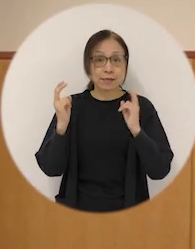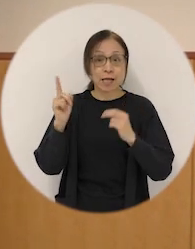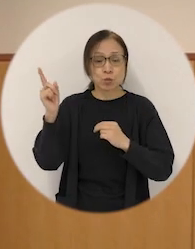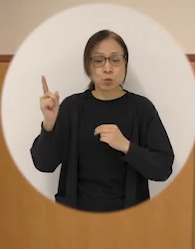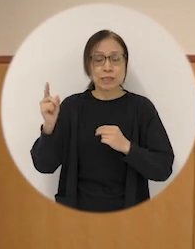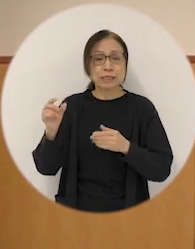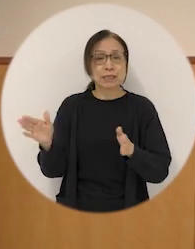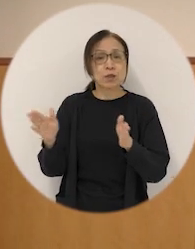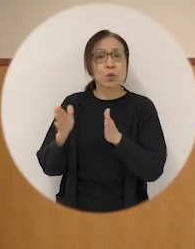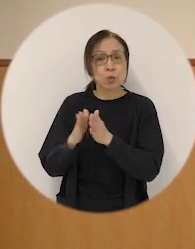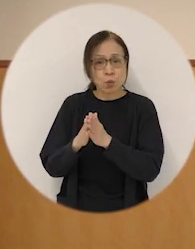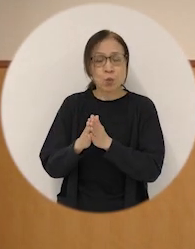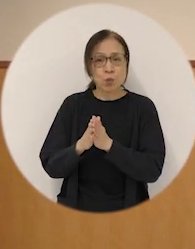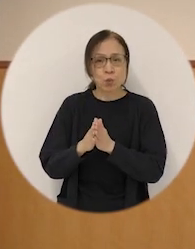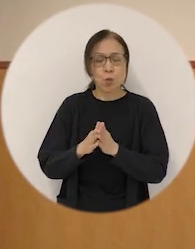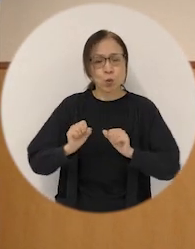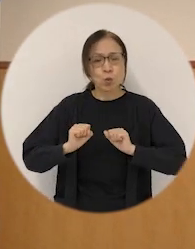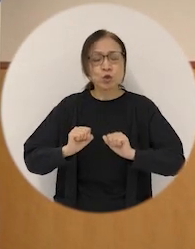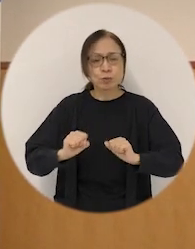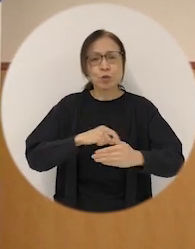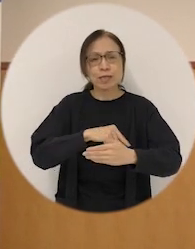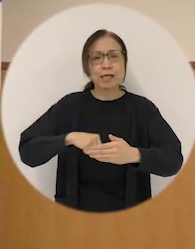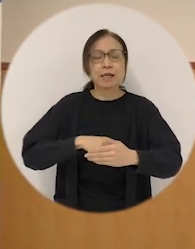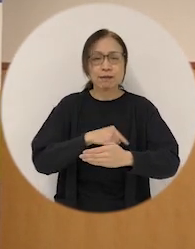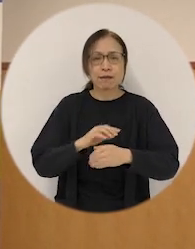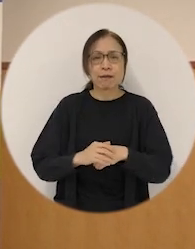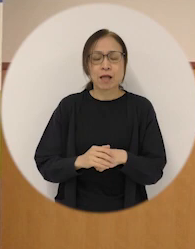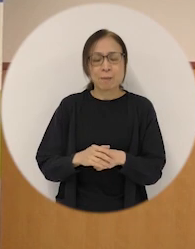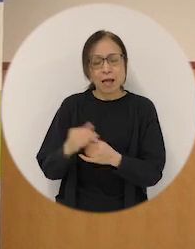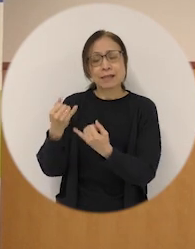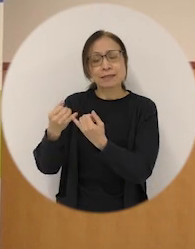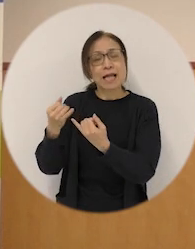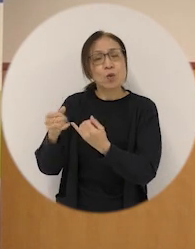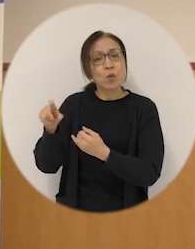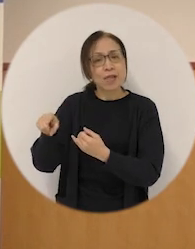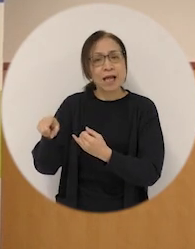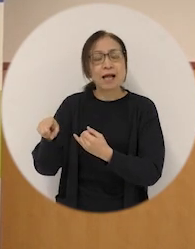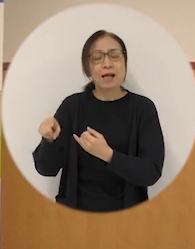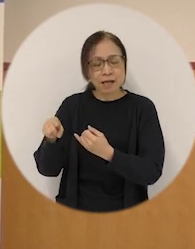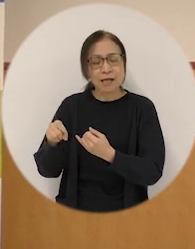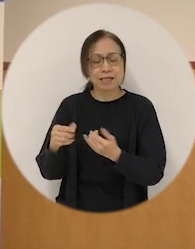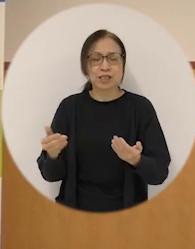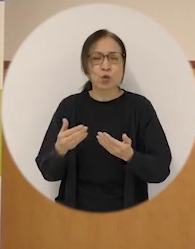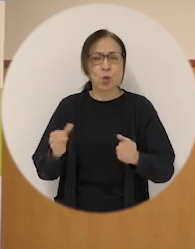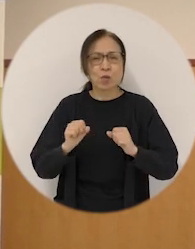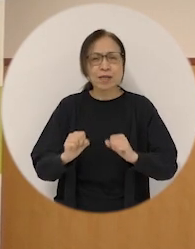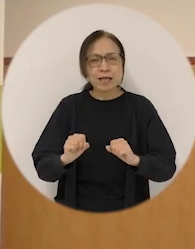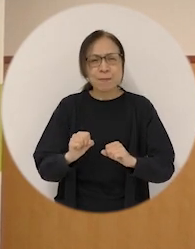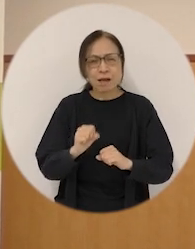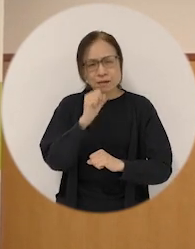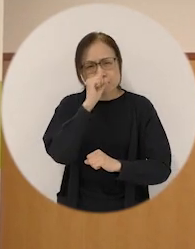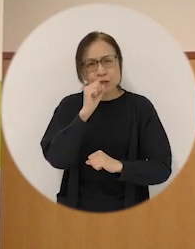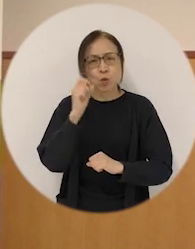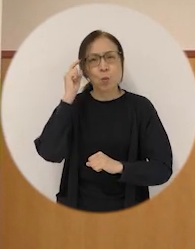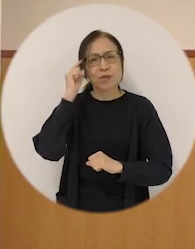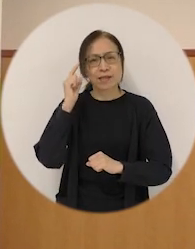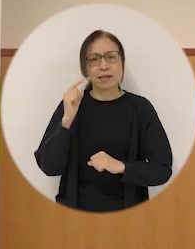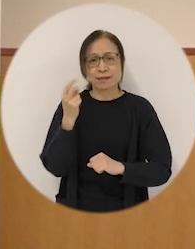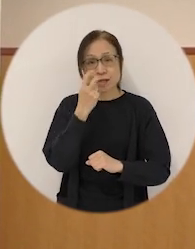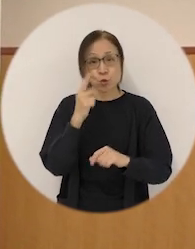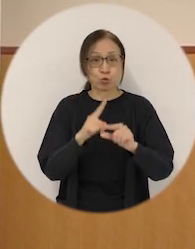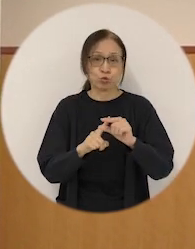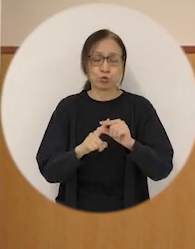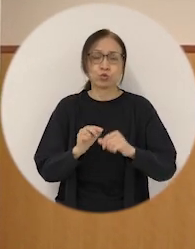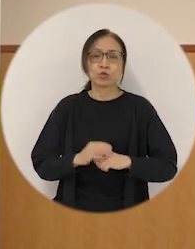で、そういう事業に取り組めればということで、今検討しているところで、まだ具体的